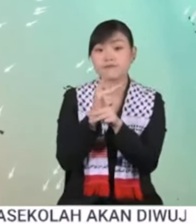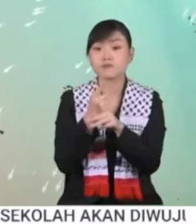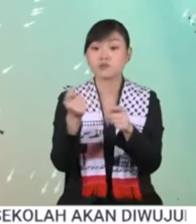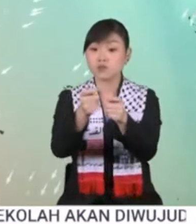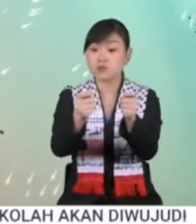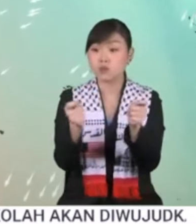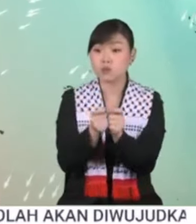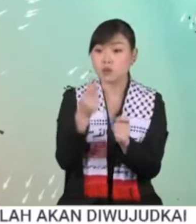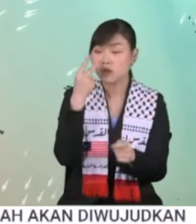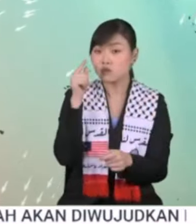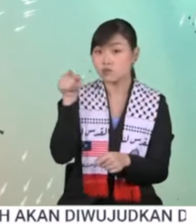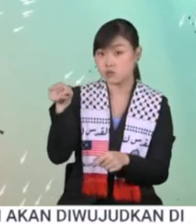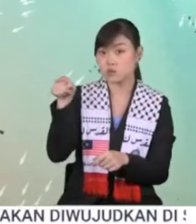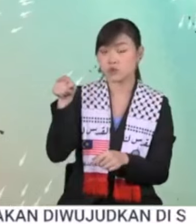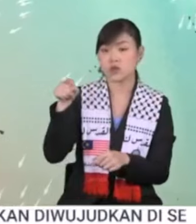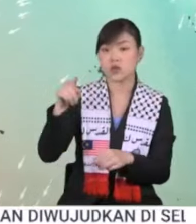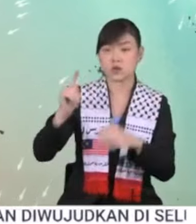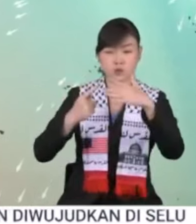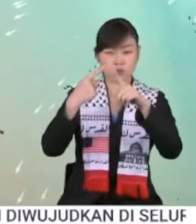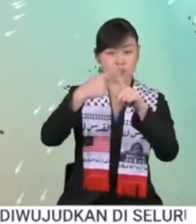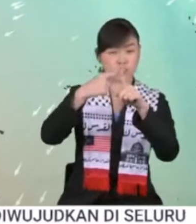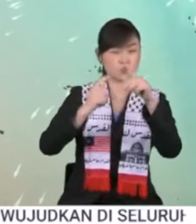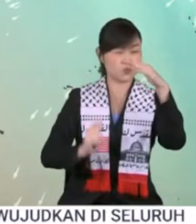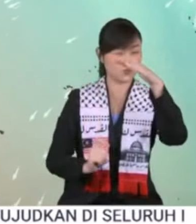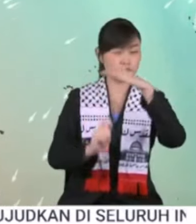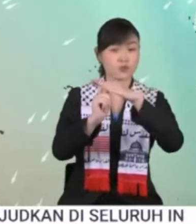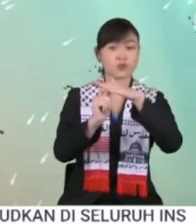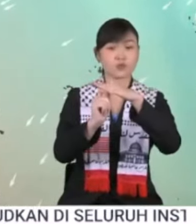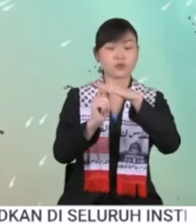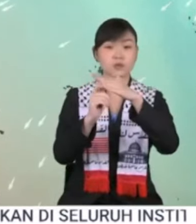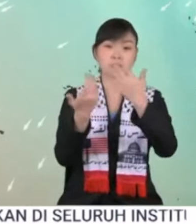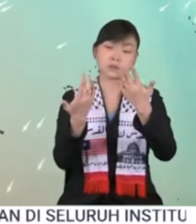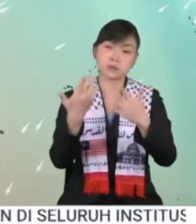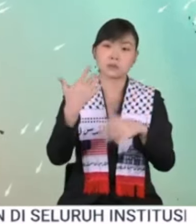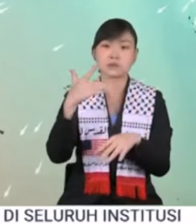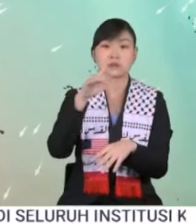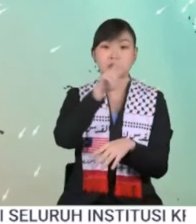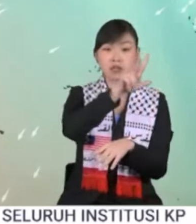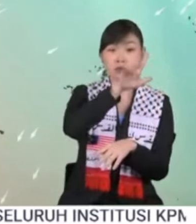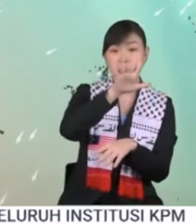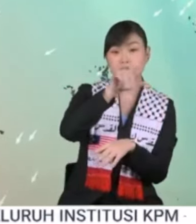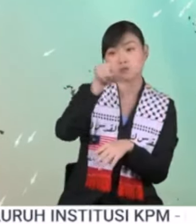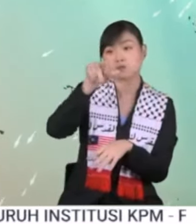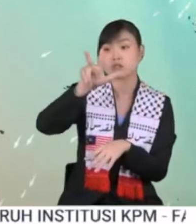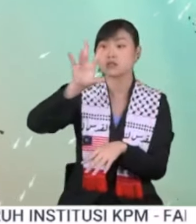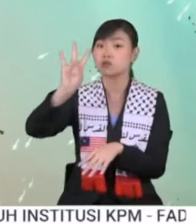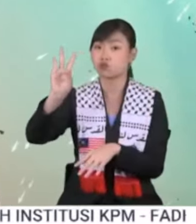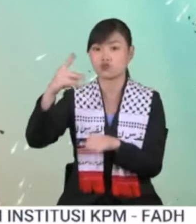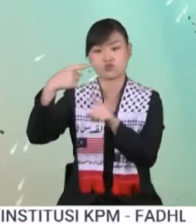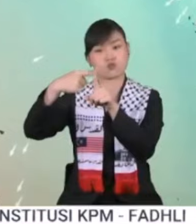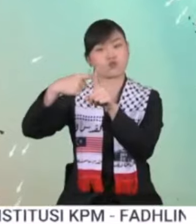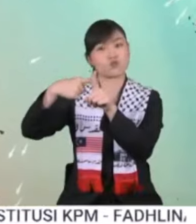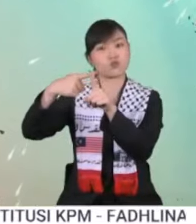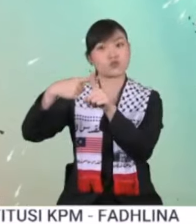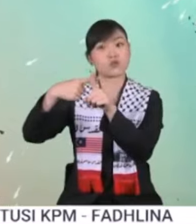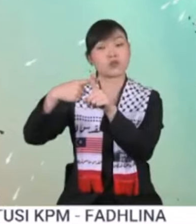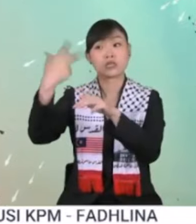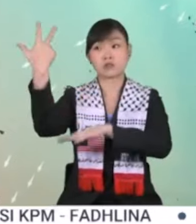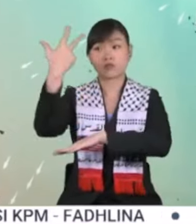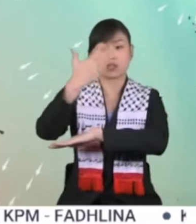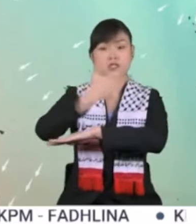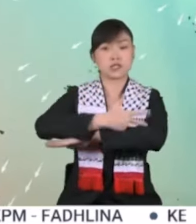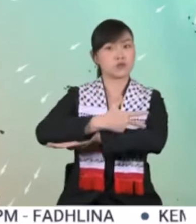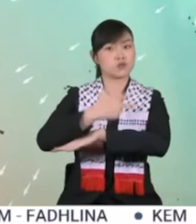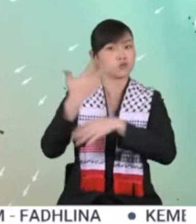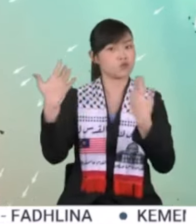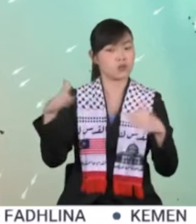ianya telah pun merekodkan suhu maksimum secara puratanya sekitar 35 sehingga 37 darjah Celsius sejak 3 hari yang